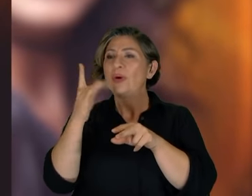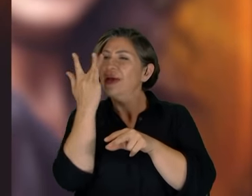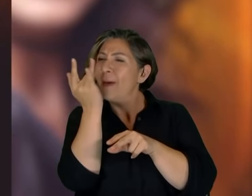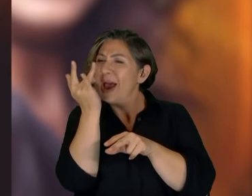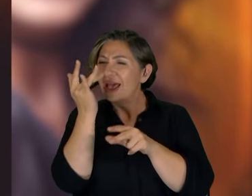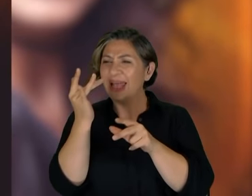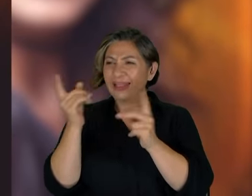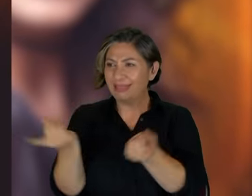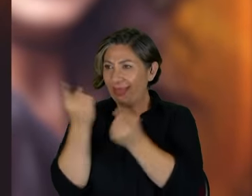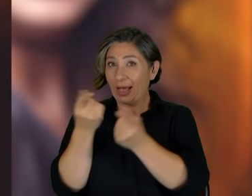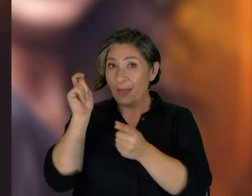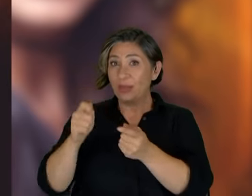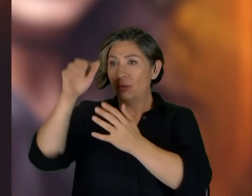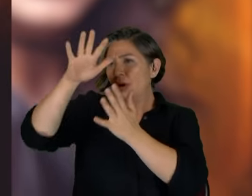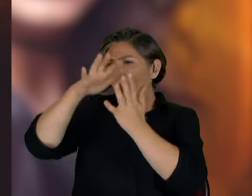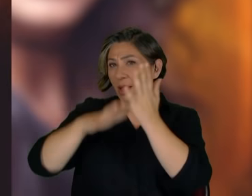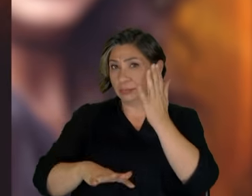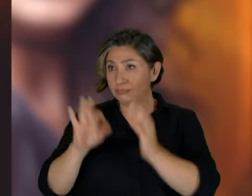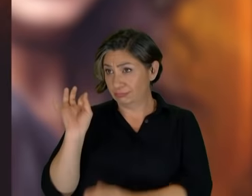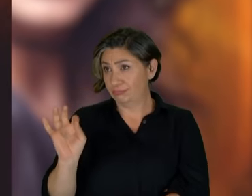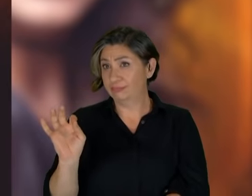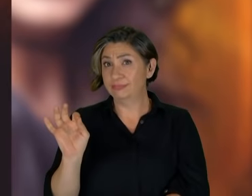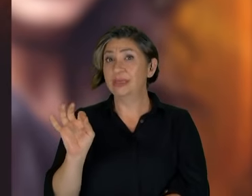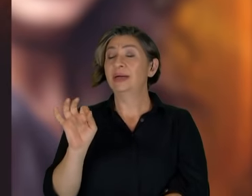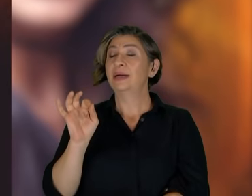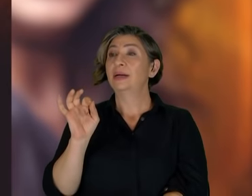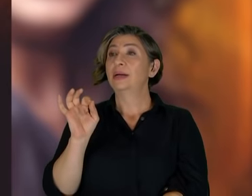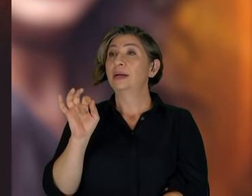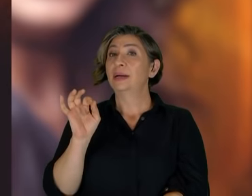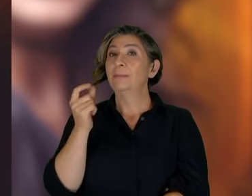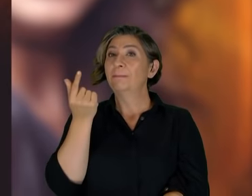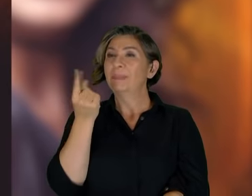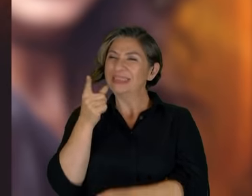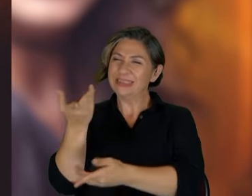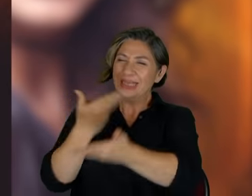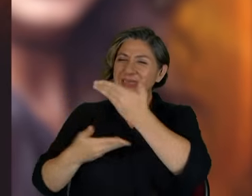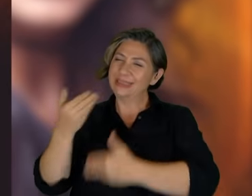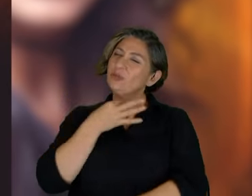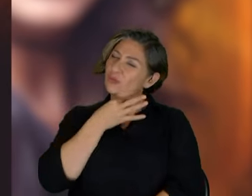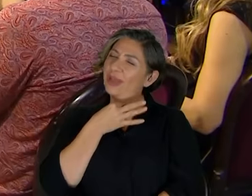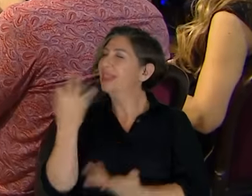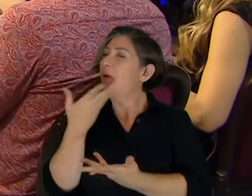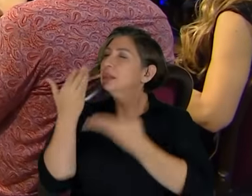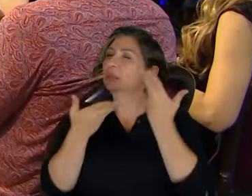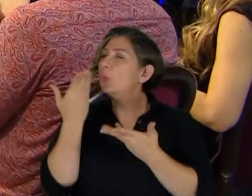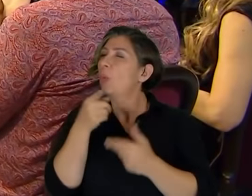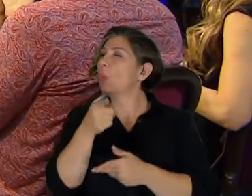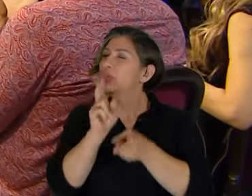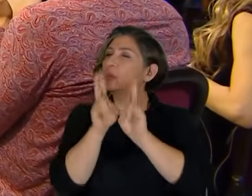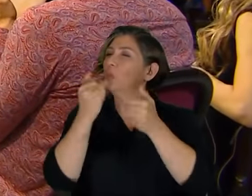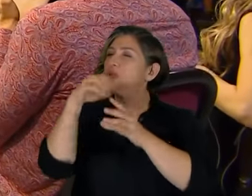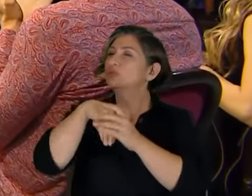dalga geçebildiniz mi filan diye devam ediyor. Ve biraz şimdi siz bahsedin isterseniz, ne anlatılıyor plastik